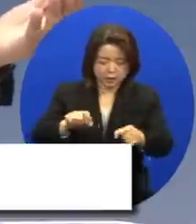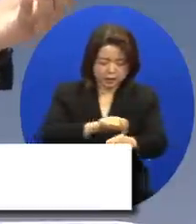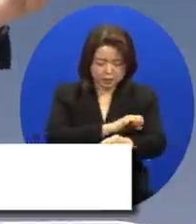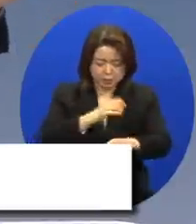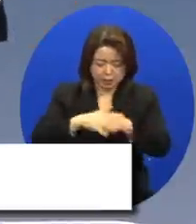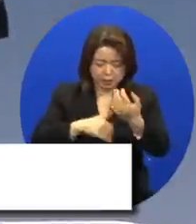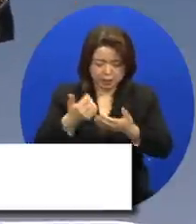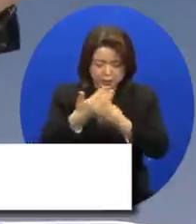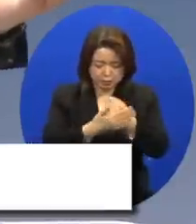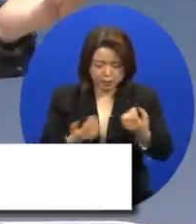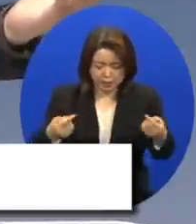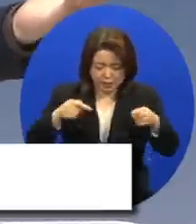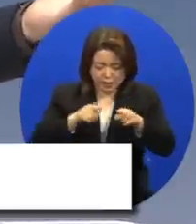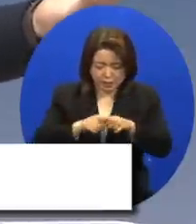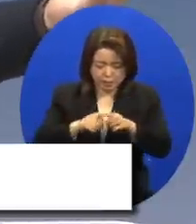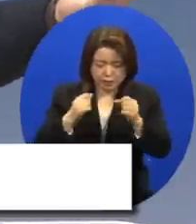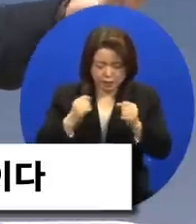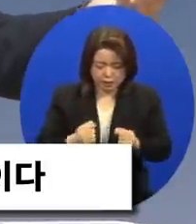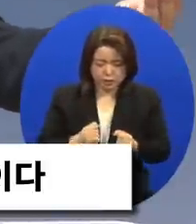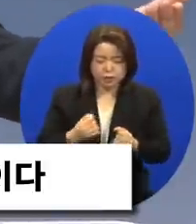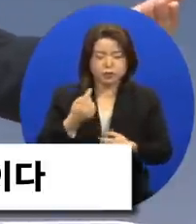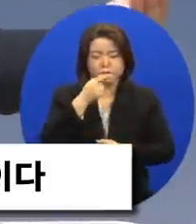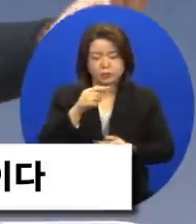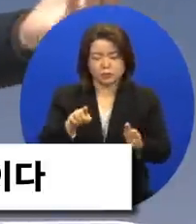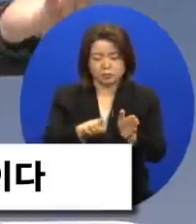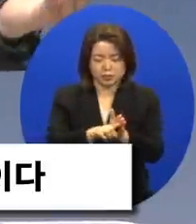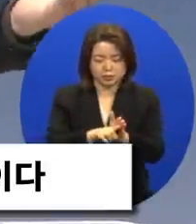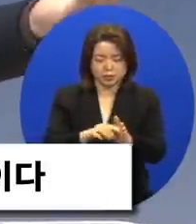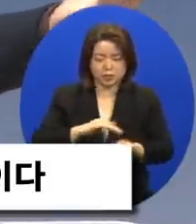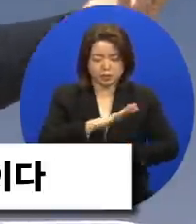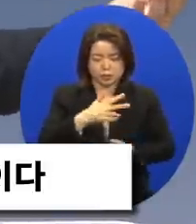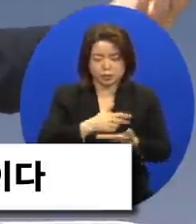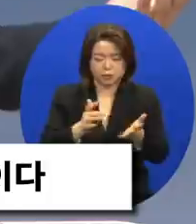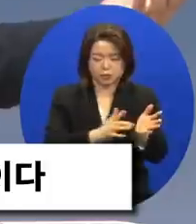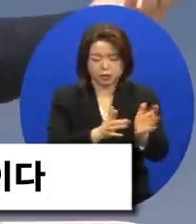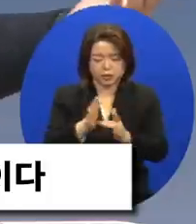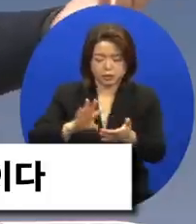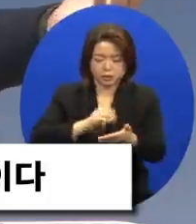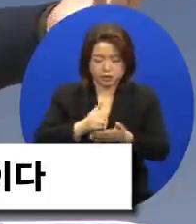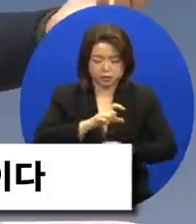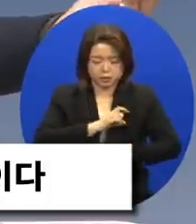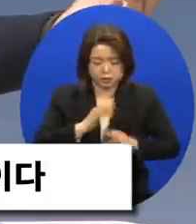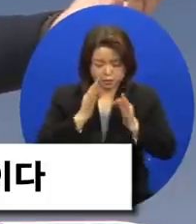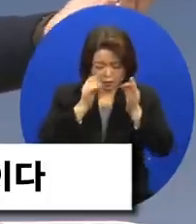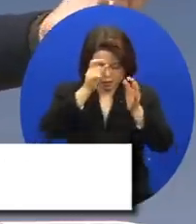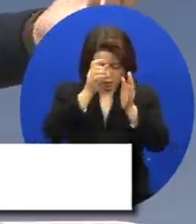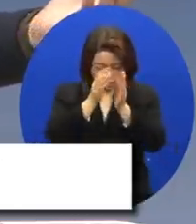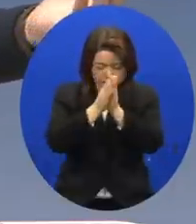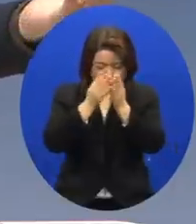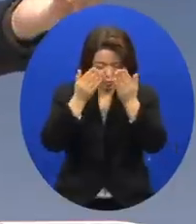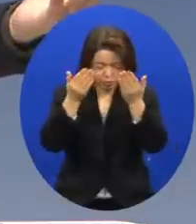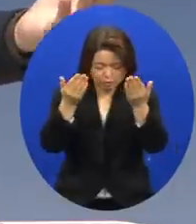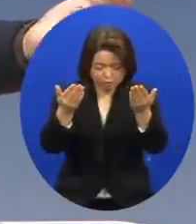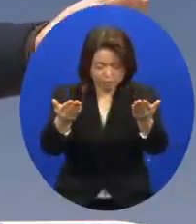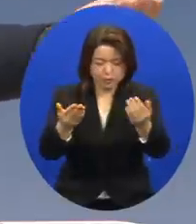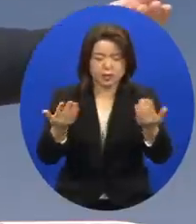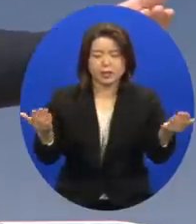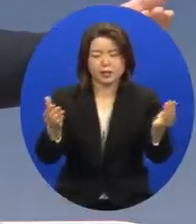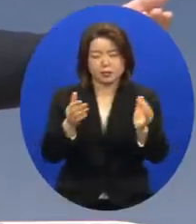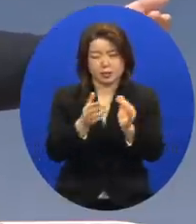은혜로 함께 하실 줄 믿습니다 우리 주 예수 그리스도 이름으로 간절히 기도합니다 아멘